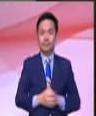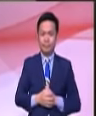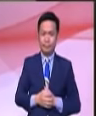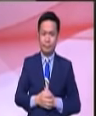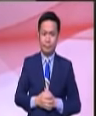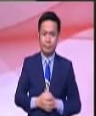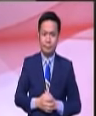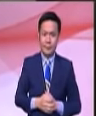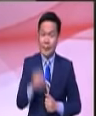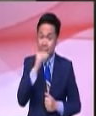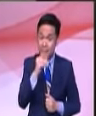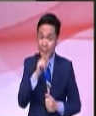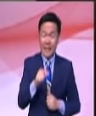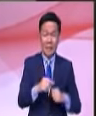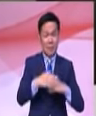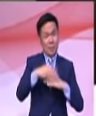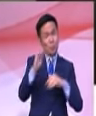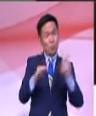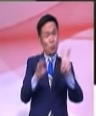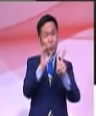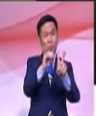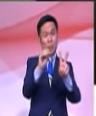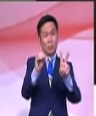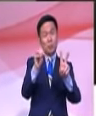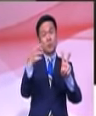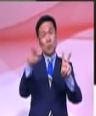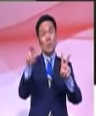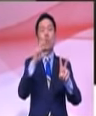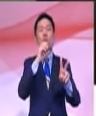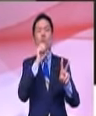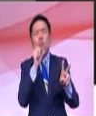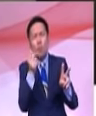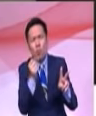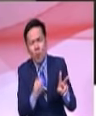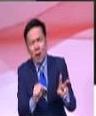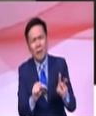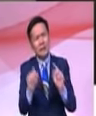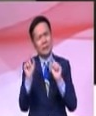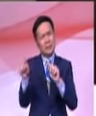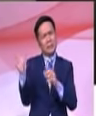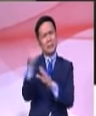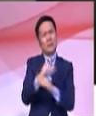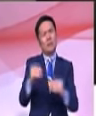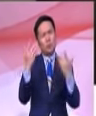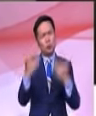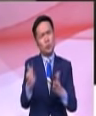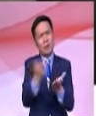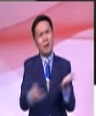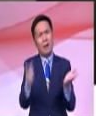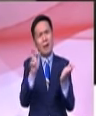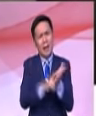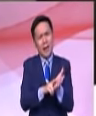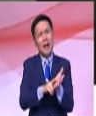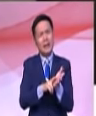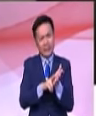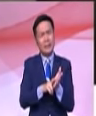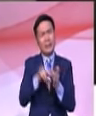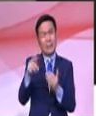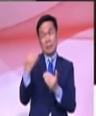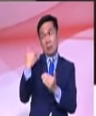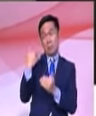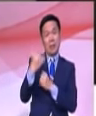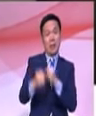Harry Silas berkata seramai lebih 200,000 warga emas di negeri ini telah berdaftar sejak ia diperkenalkan pada awal